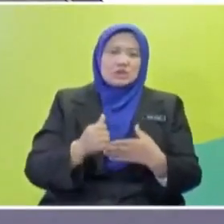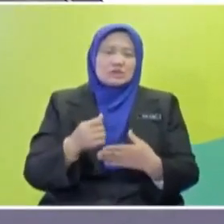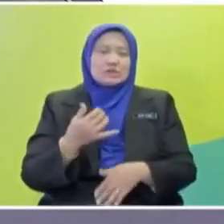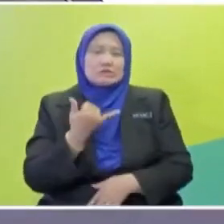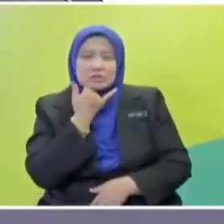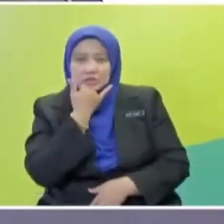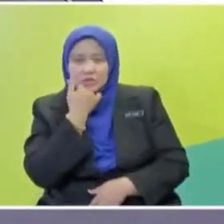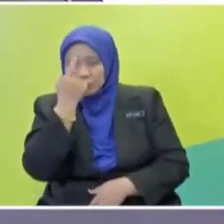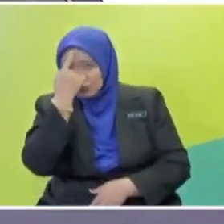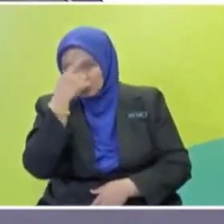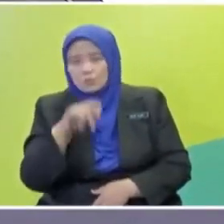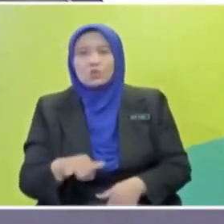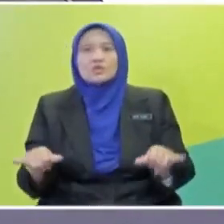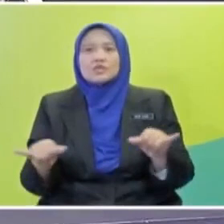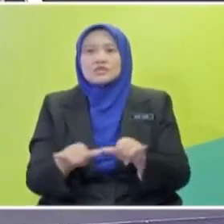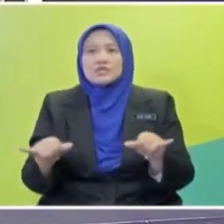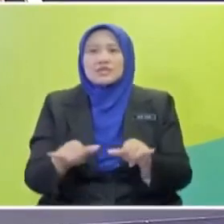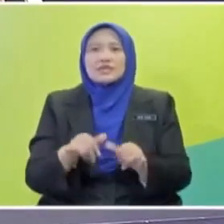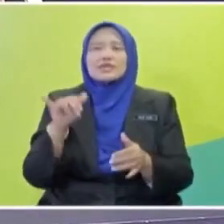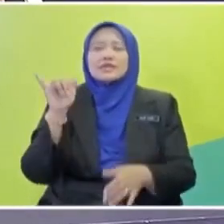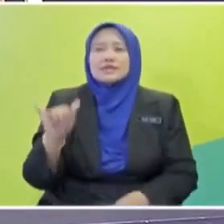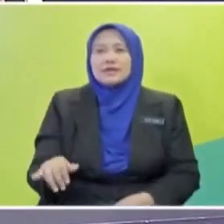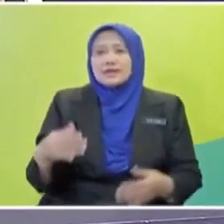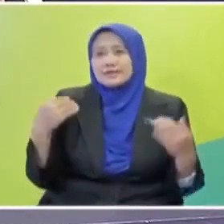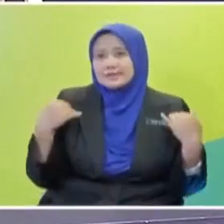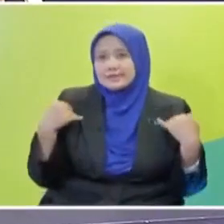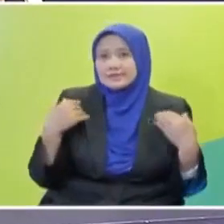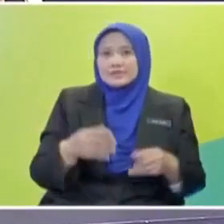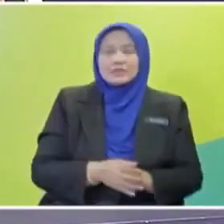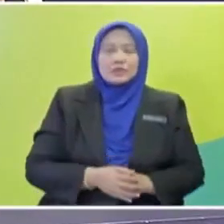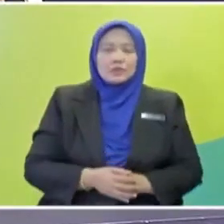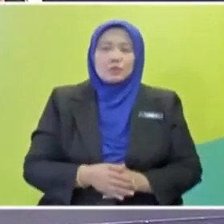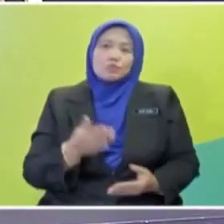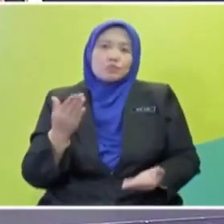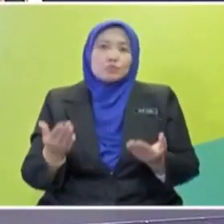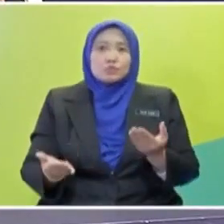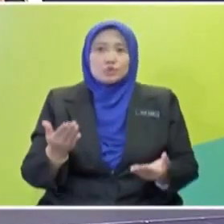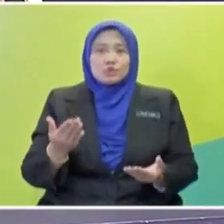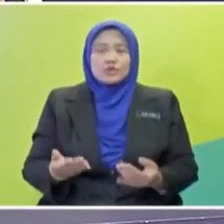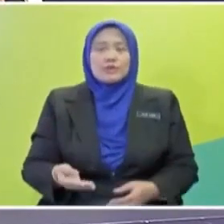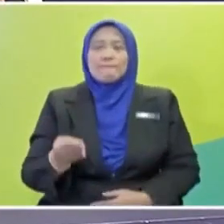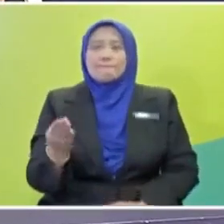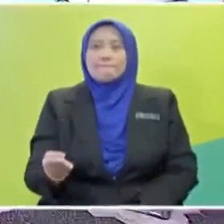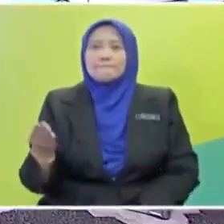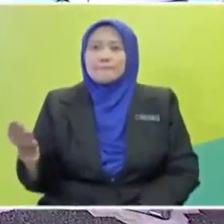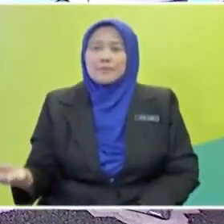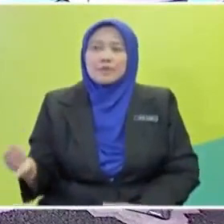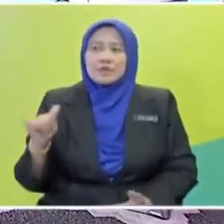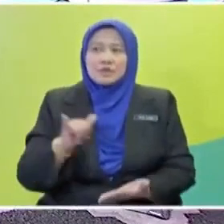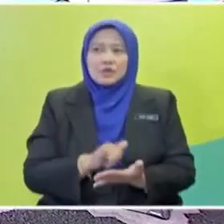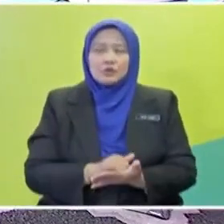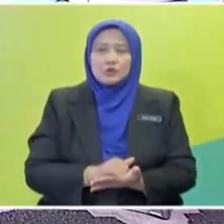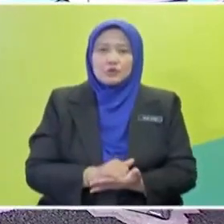dia. Berapa saiz dia yang sebenar. Kerana tak semestinya bahan tersebut besar